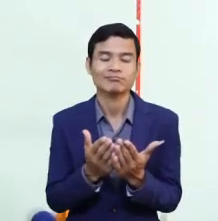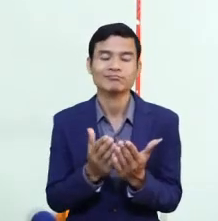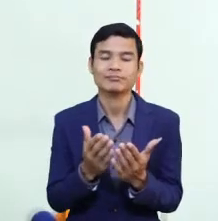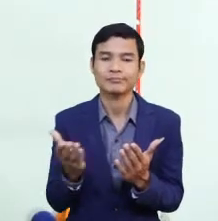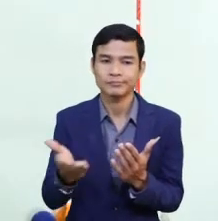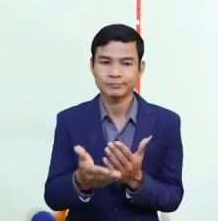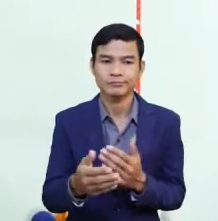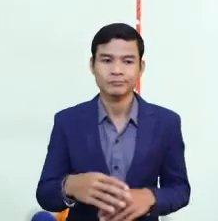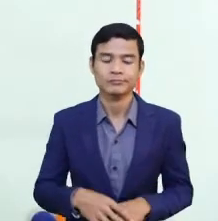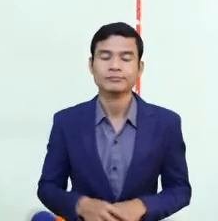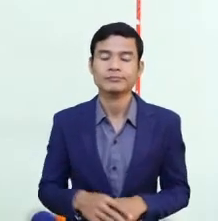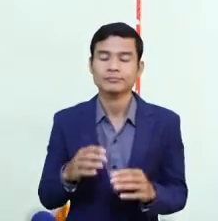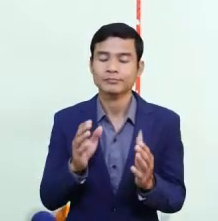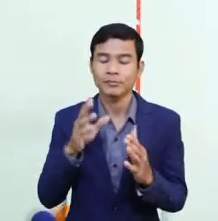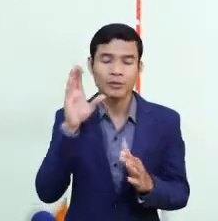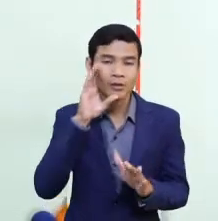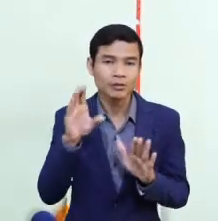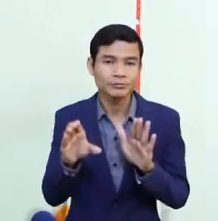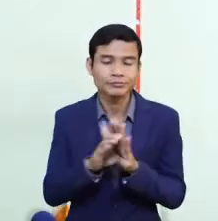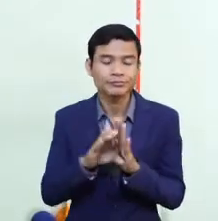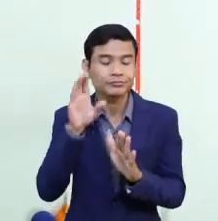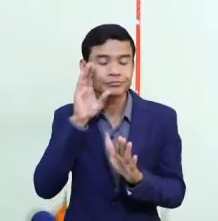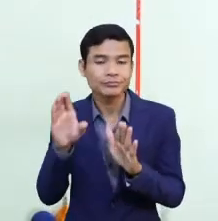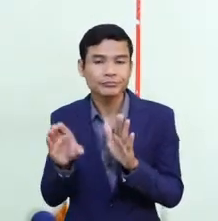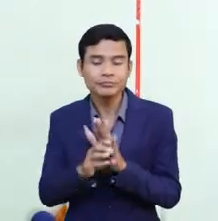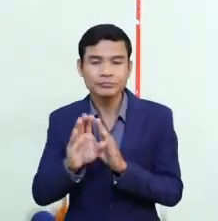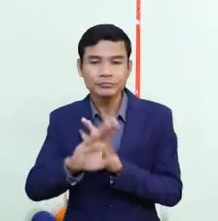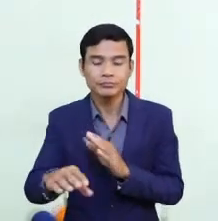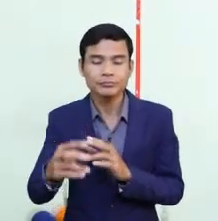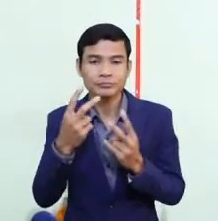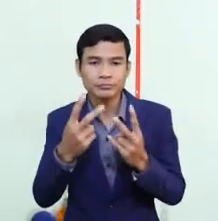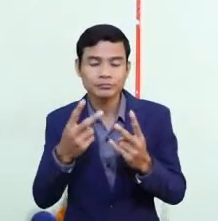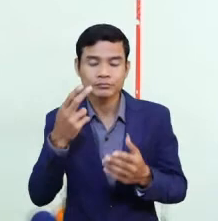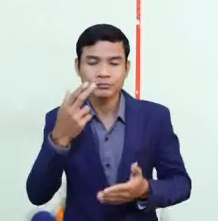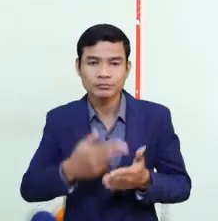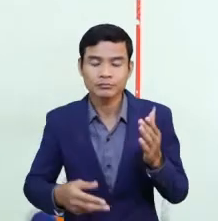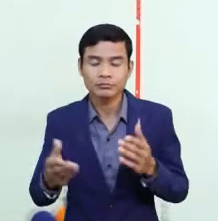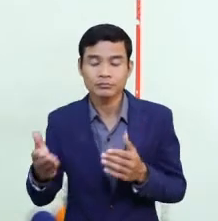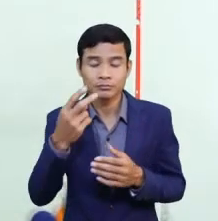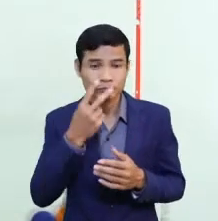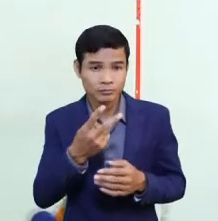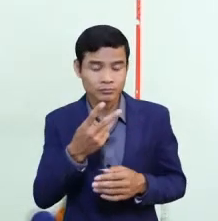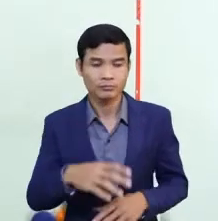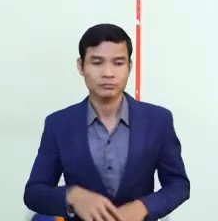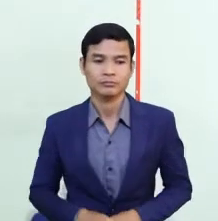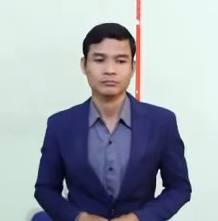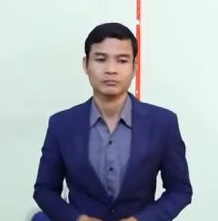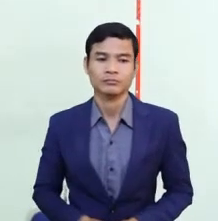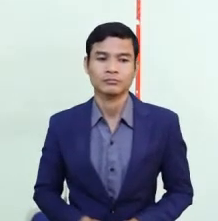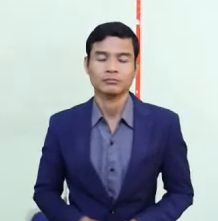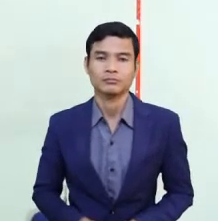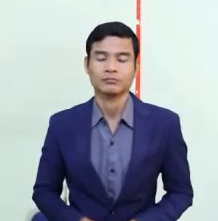con nông nè con rụp hiệp nít con khơi miên ở bầy khá lá. Chà, con sẵn kết mơ mơ con.